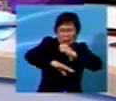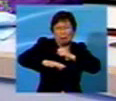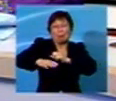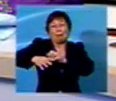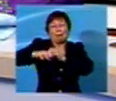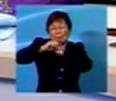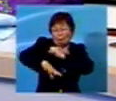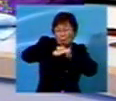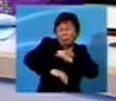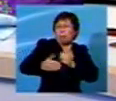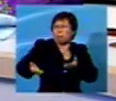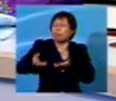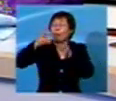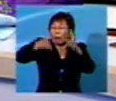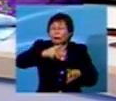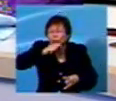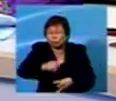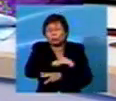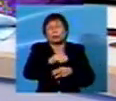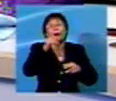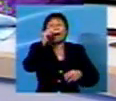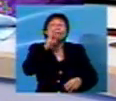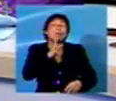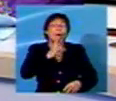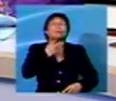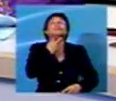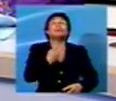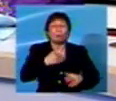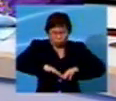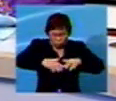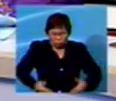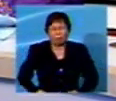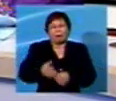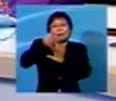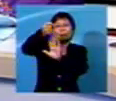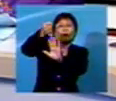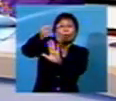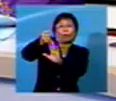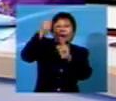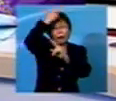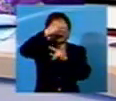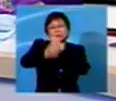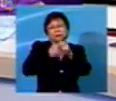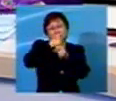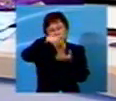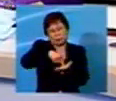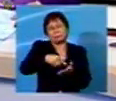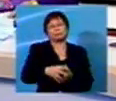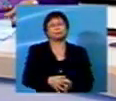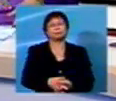menyarankan warga emas wanita hamil dan pengidap penyakit kronik menangguhkan ibadah haji mereka tahun ini